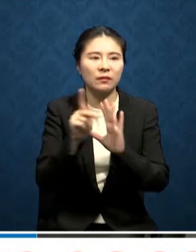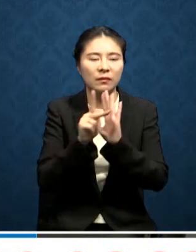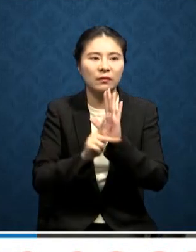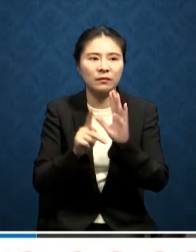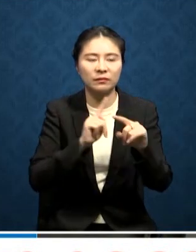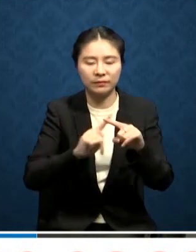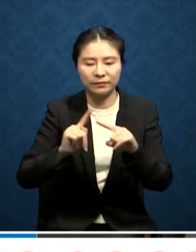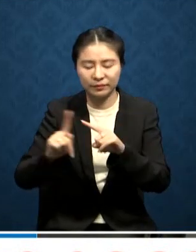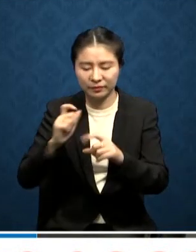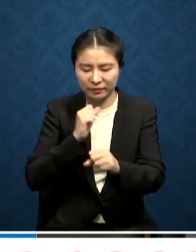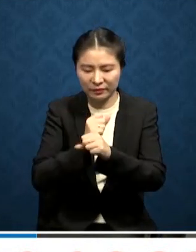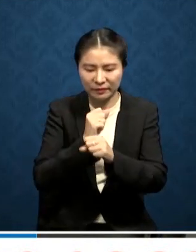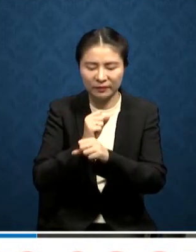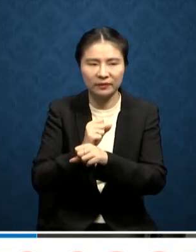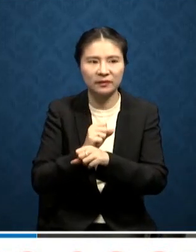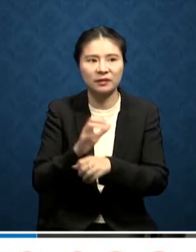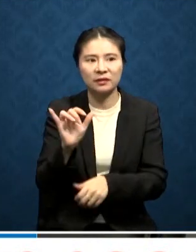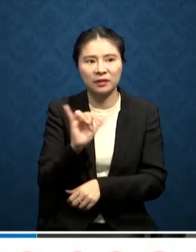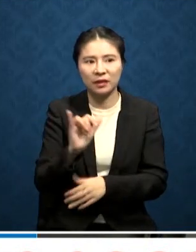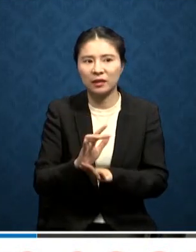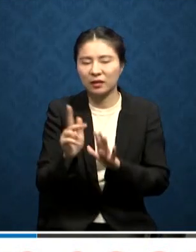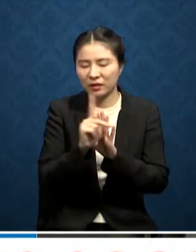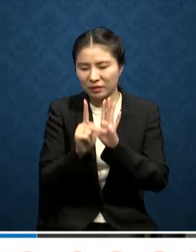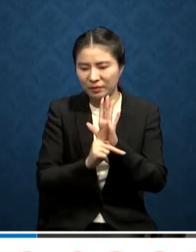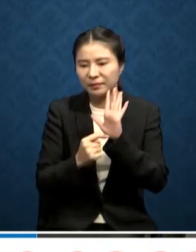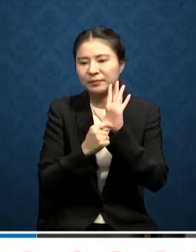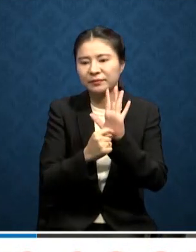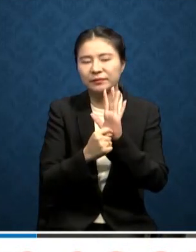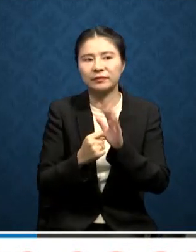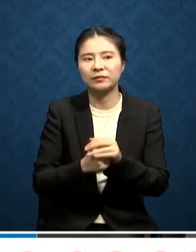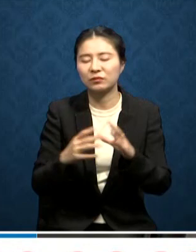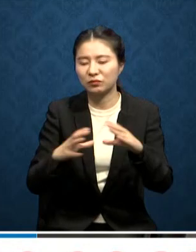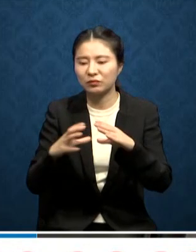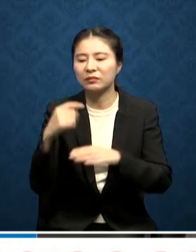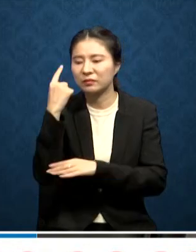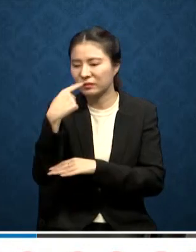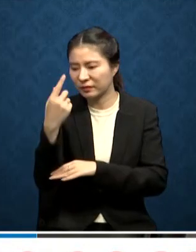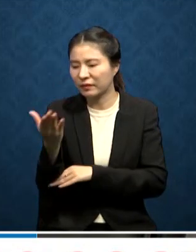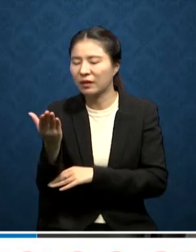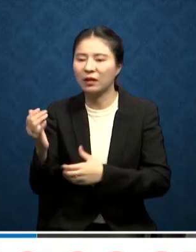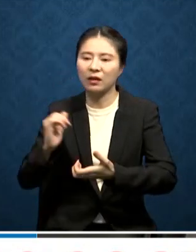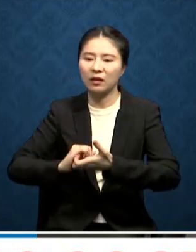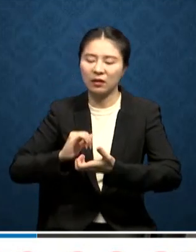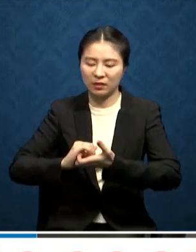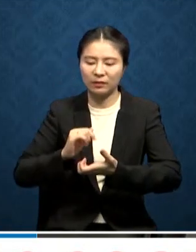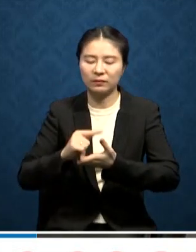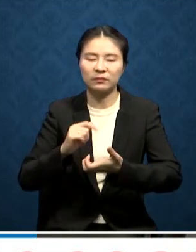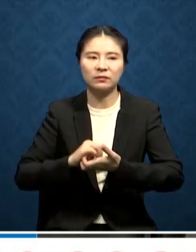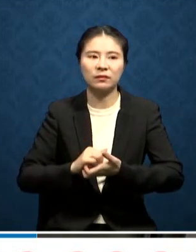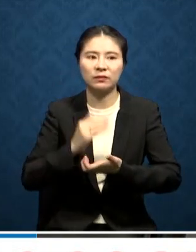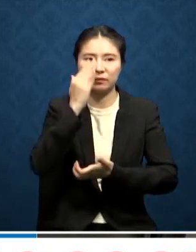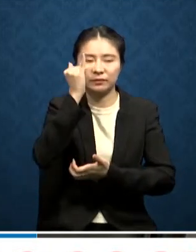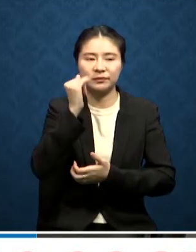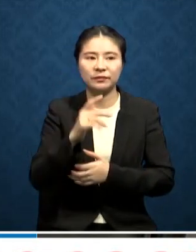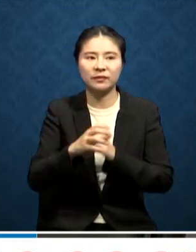ไม่เอื้อรีบเสนอหน่วยงานใดที่จะยื่นมือช่วยท่านจะได้เกรงใจผมว่าคส